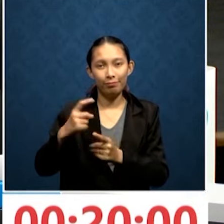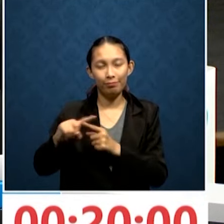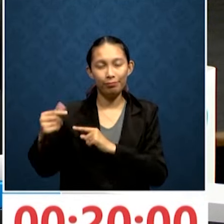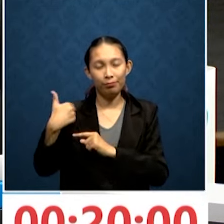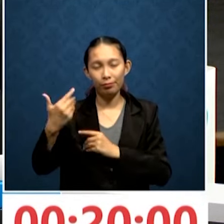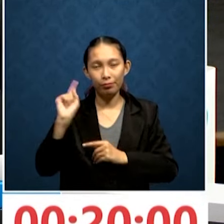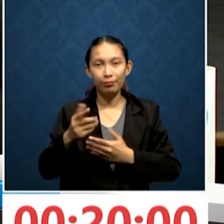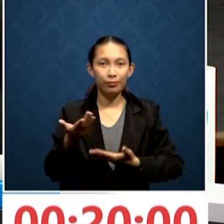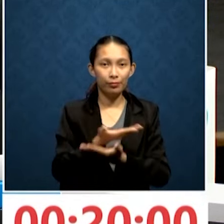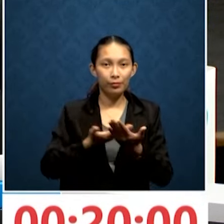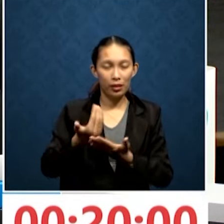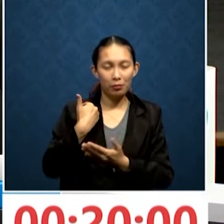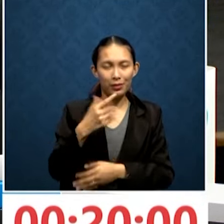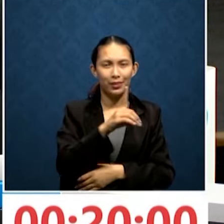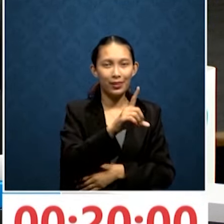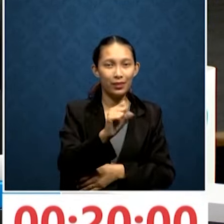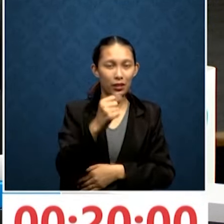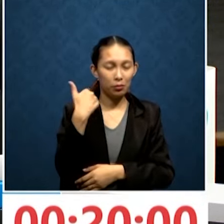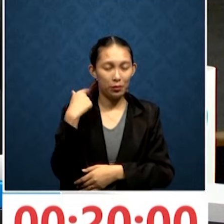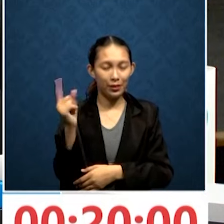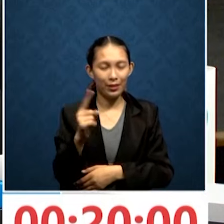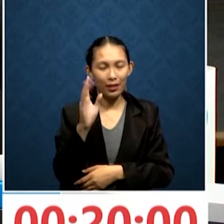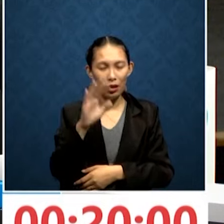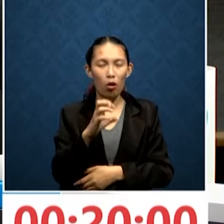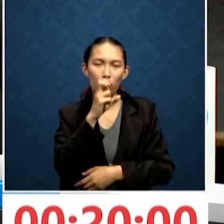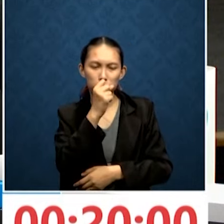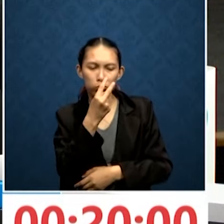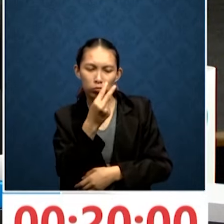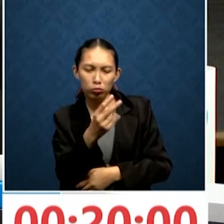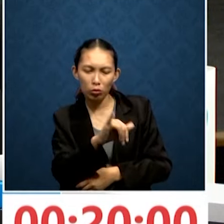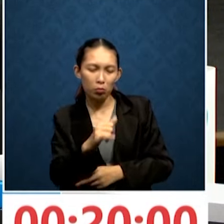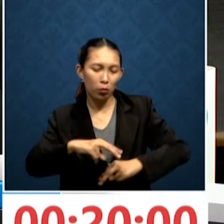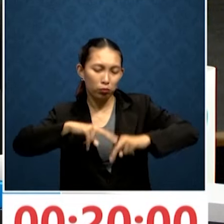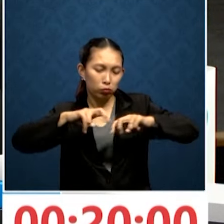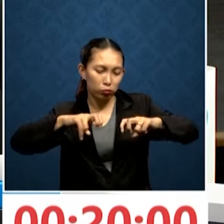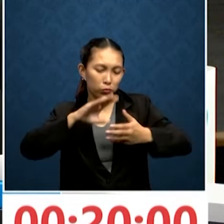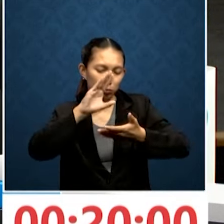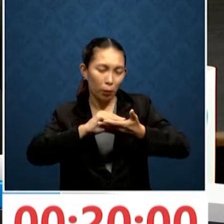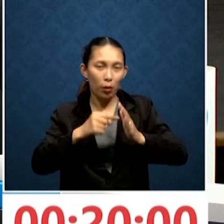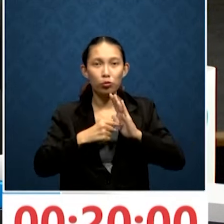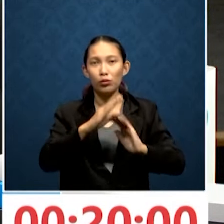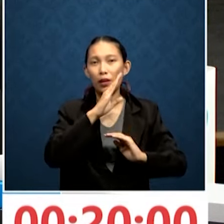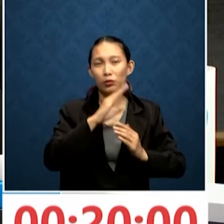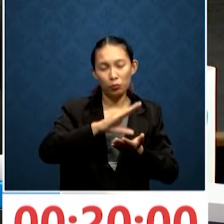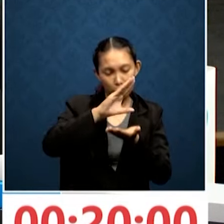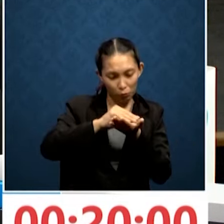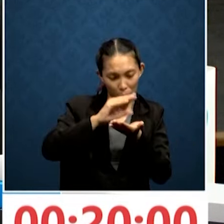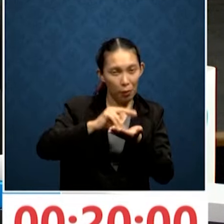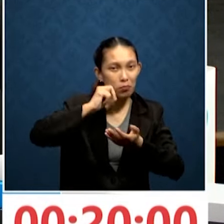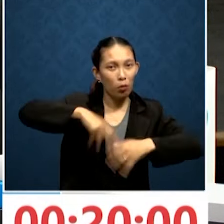า DSS ใช้ในการจำลองสถานการณ์และการวิเคราะห์ข้อมูลเช่นข้อมูลปริมาณน้ำฝ